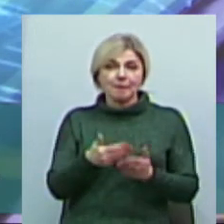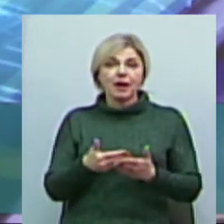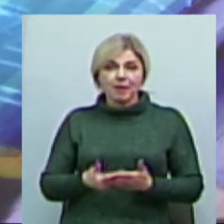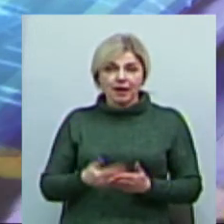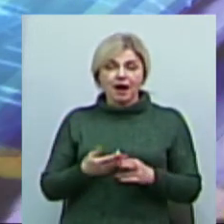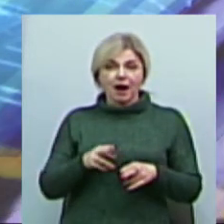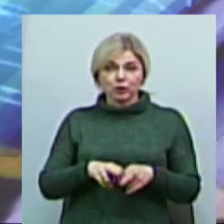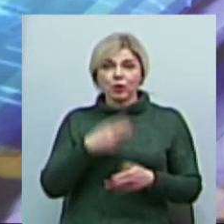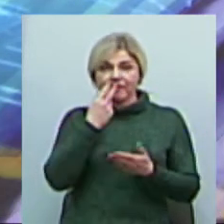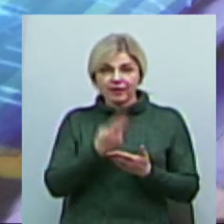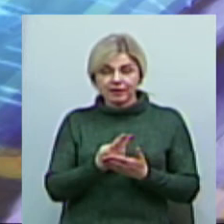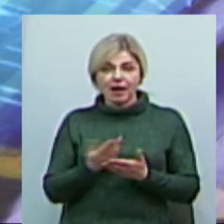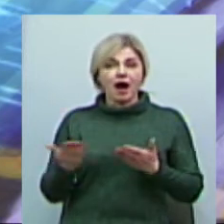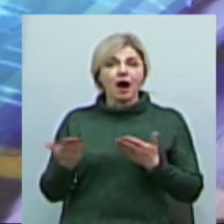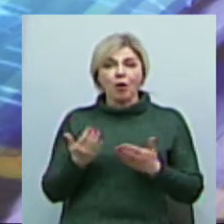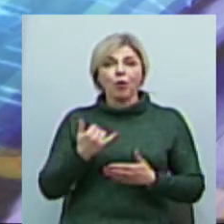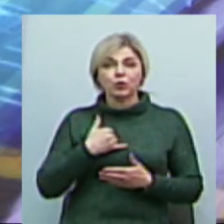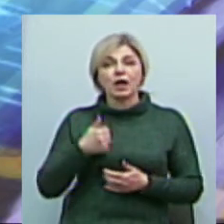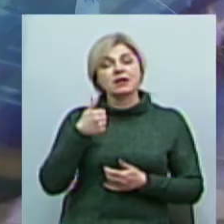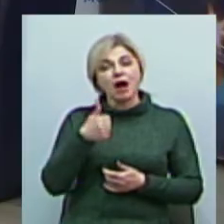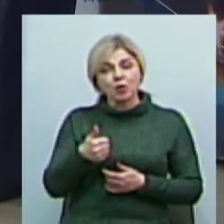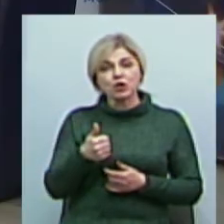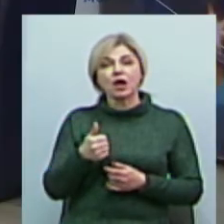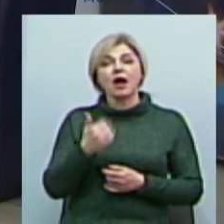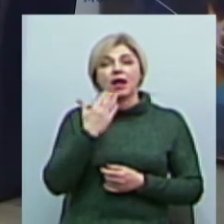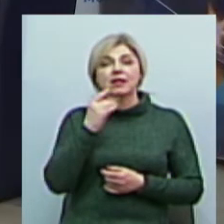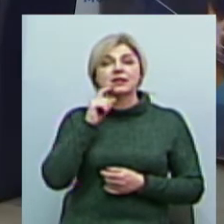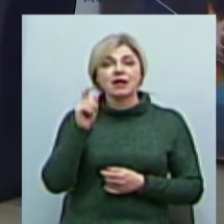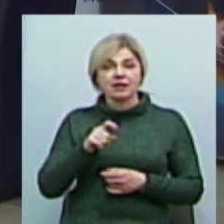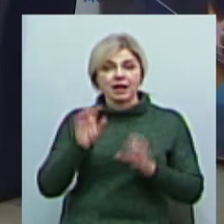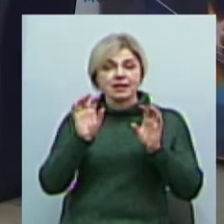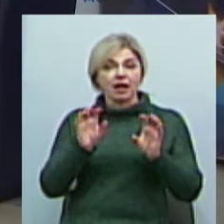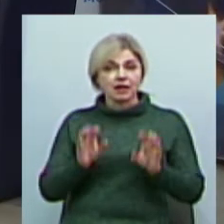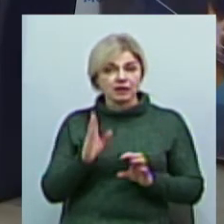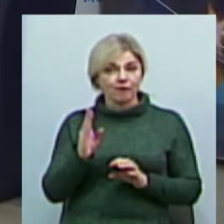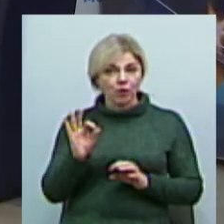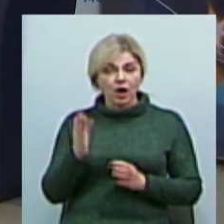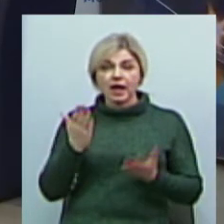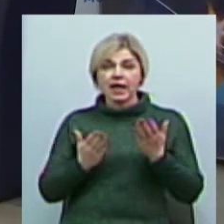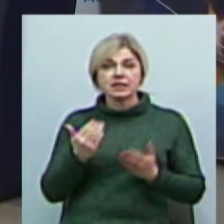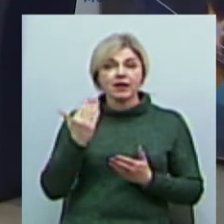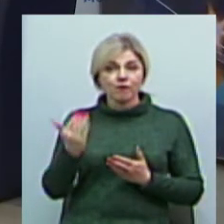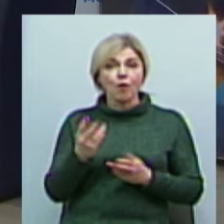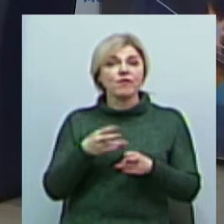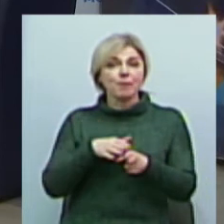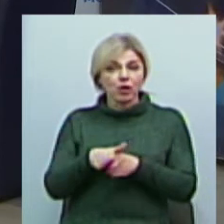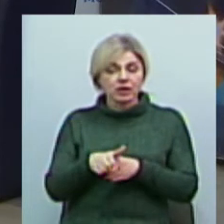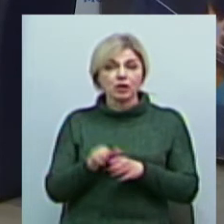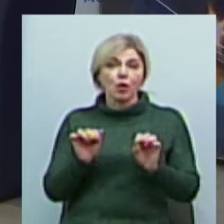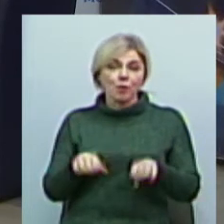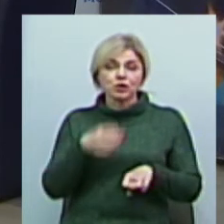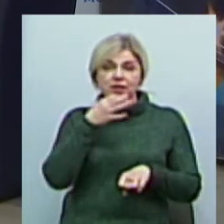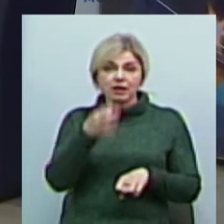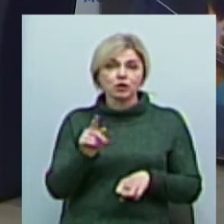есть, видно, что какое у нас хорошее национальное законодательство, которое, если его выполнять, то можно было бы сказать, что у